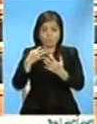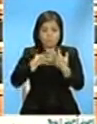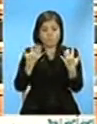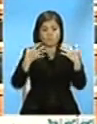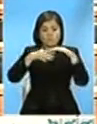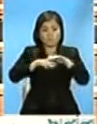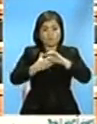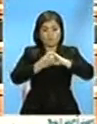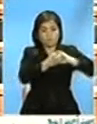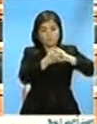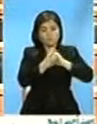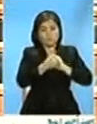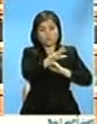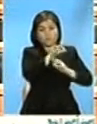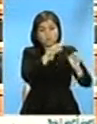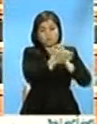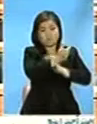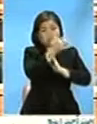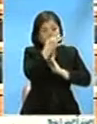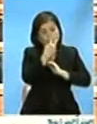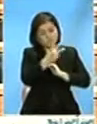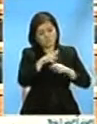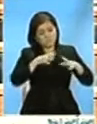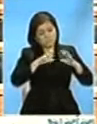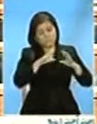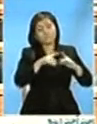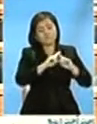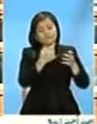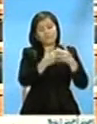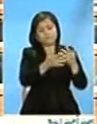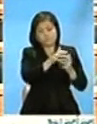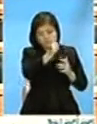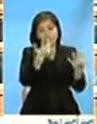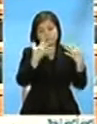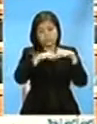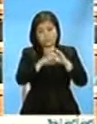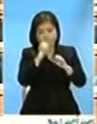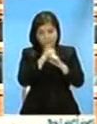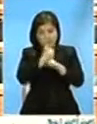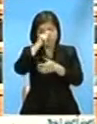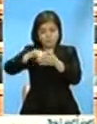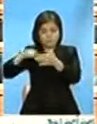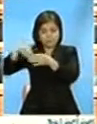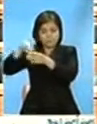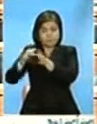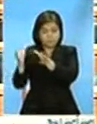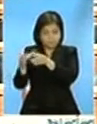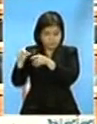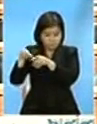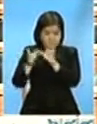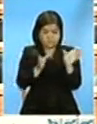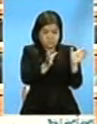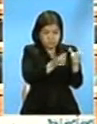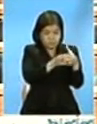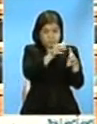พี่ๆที่มาจากการสรรหาถึงแม้เราไม่เห็นด้วยแต่ว่าเพื่อให้มันเดินไปได้แต่ว่าเมื่อมีการตั้งกลุ่มโดยธรรมชาติเนี่ยครับมัน